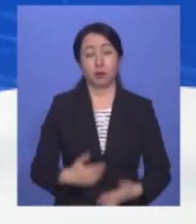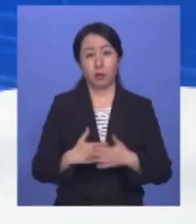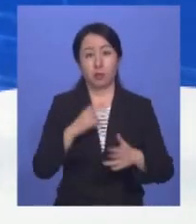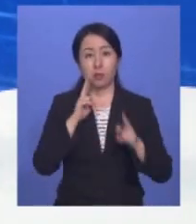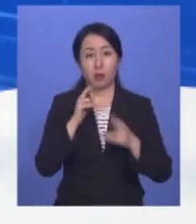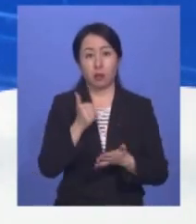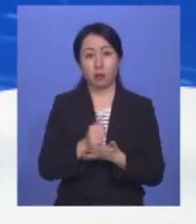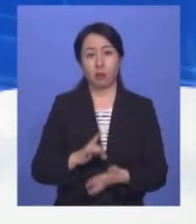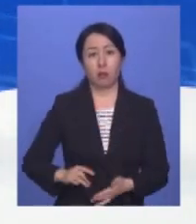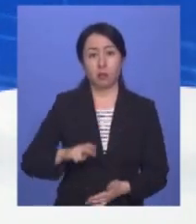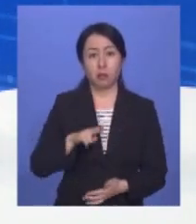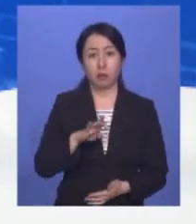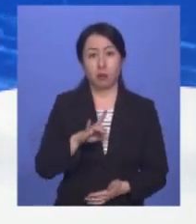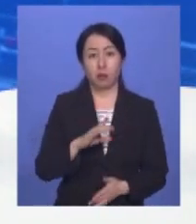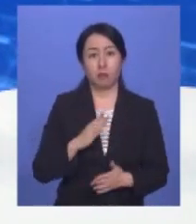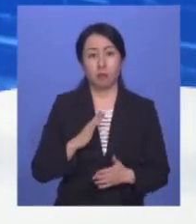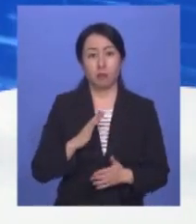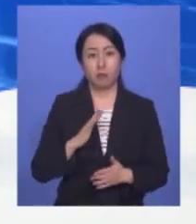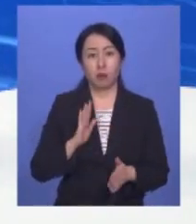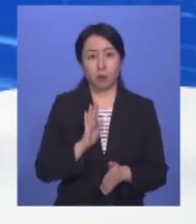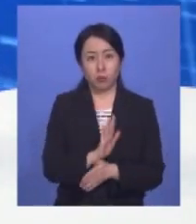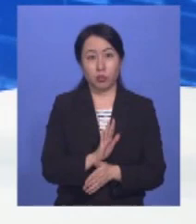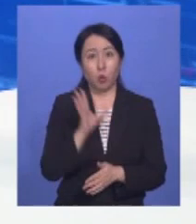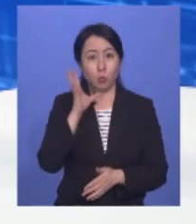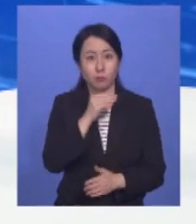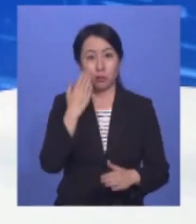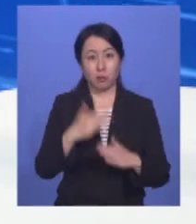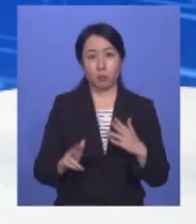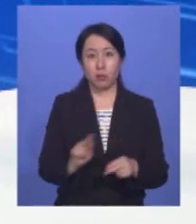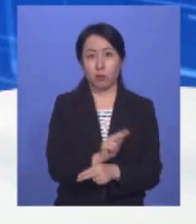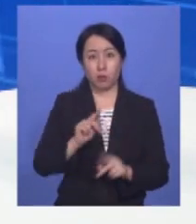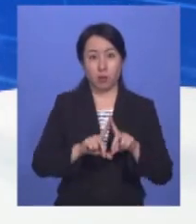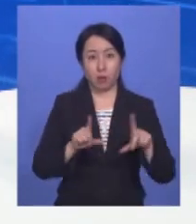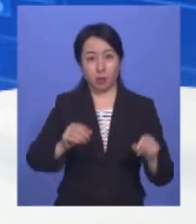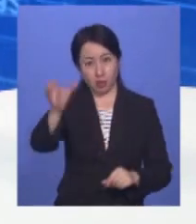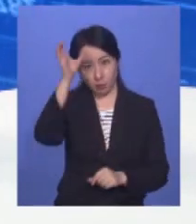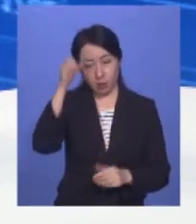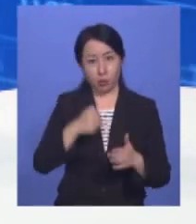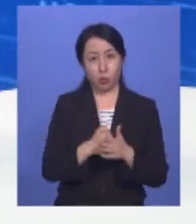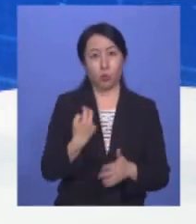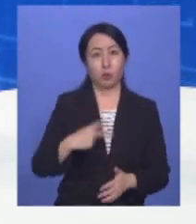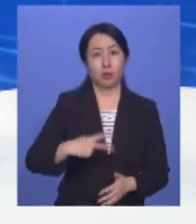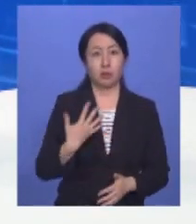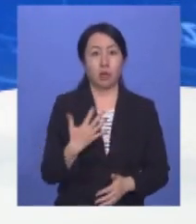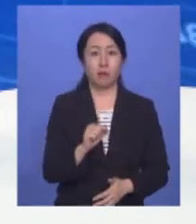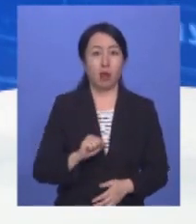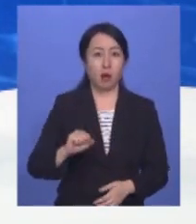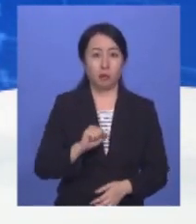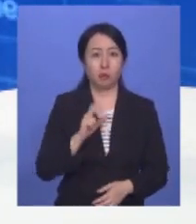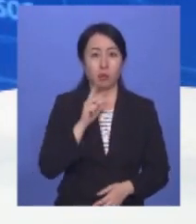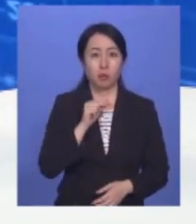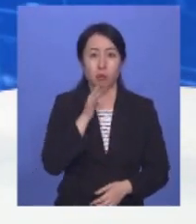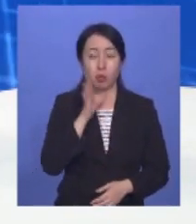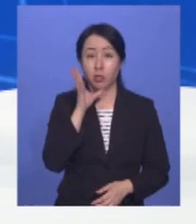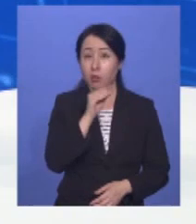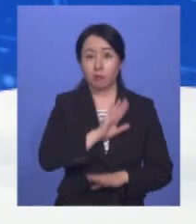На недавнем заседании глава региона Айдарбек Сапаров поручил успеть закончить ремонт на объектах образования до 25 августа. На